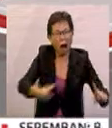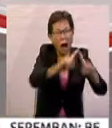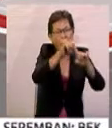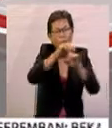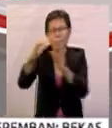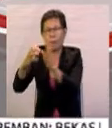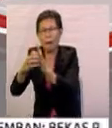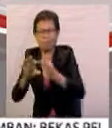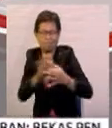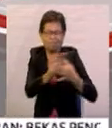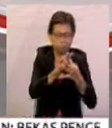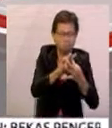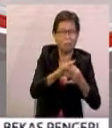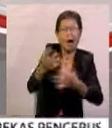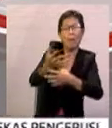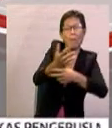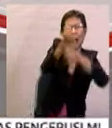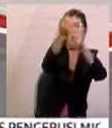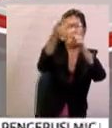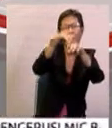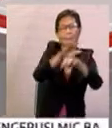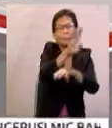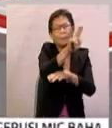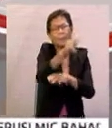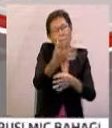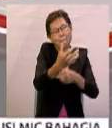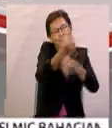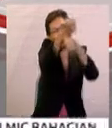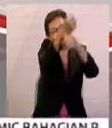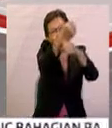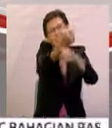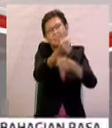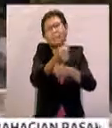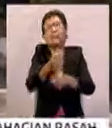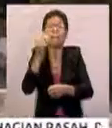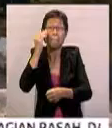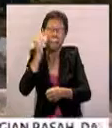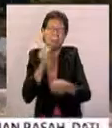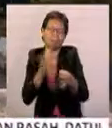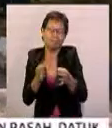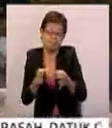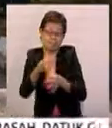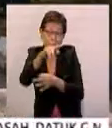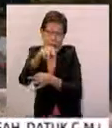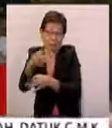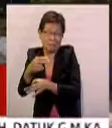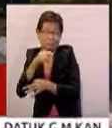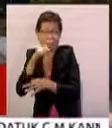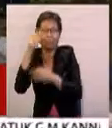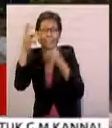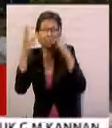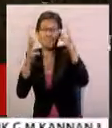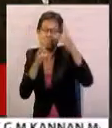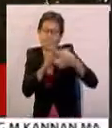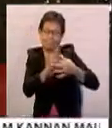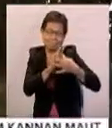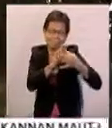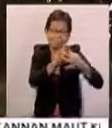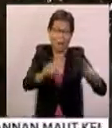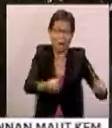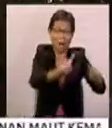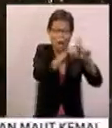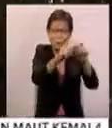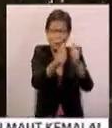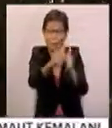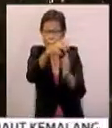PAS sekaligus memberi kemenangan kepada Barisan Nasional PN. Jelas Tun Dr. Mahathir, PH tidak bimbang dengan kerjasama UMNO dengan